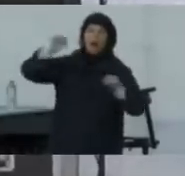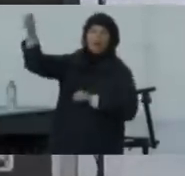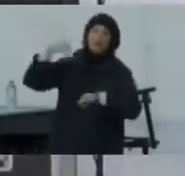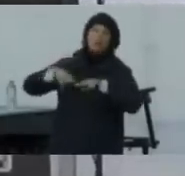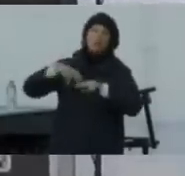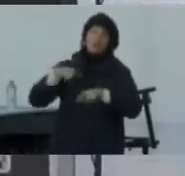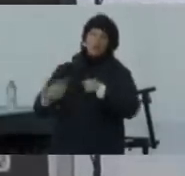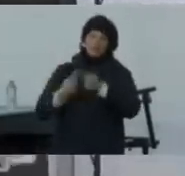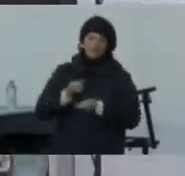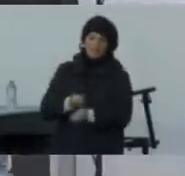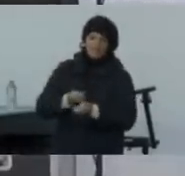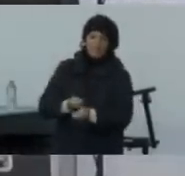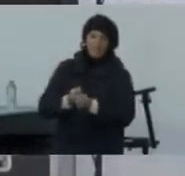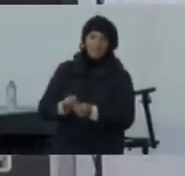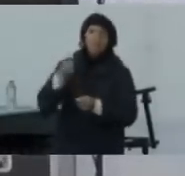rimborsi,